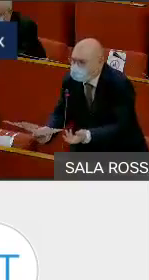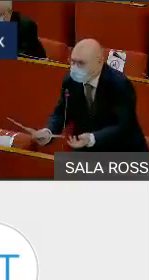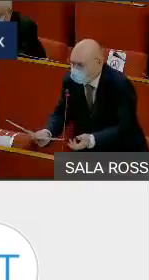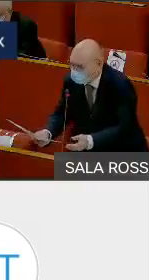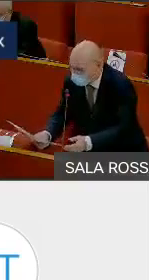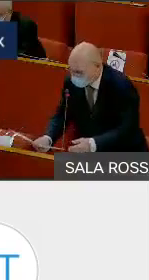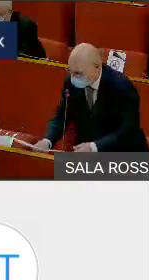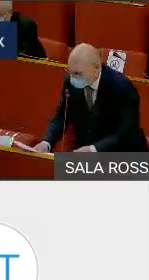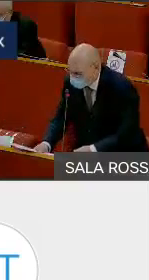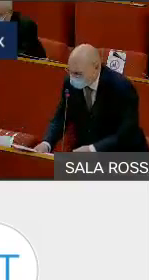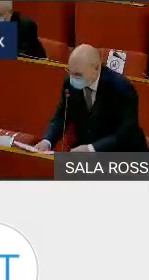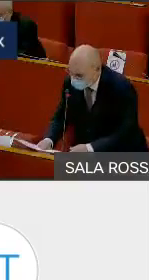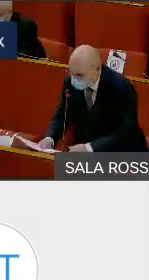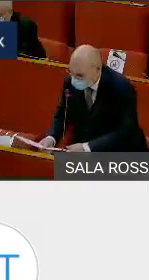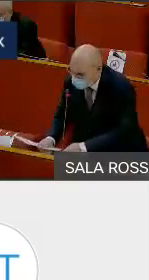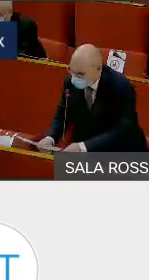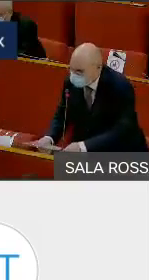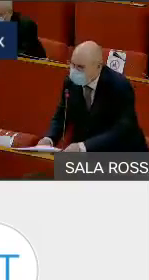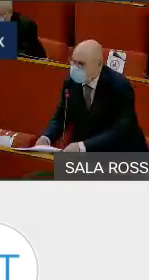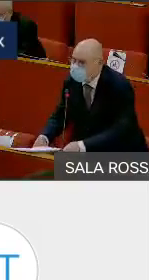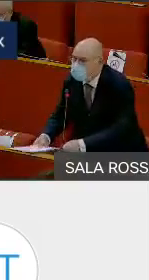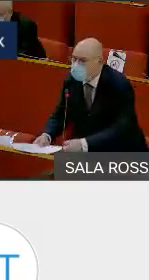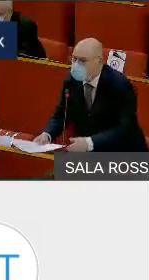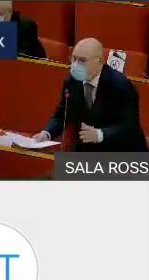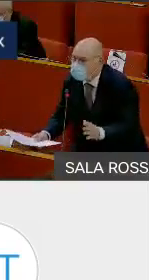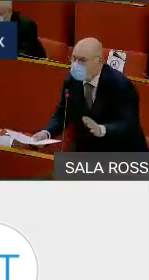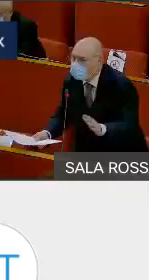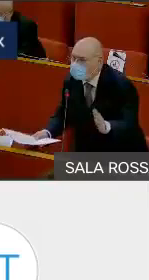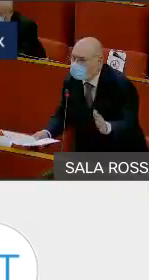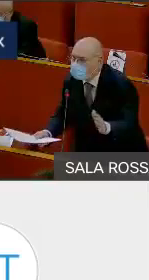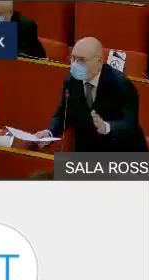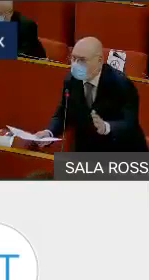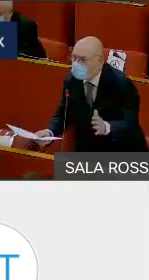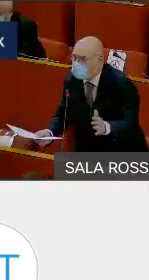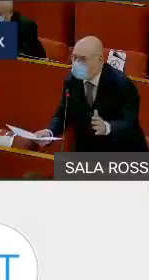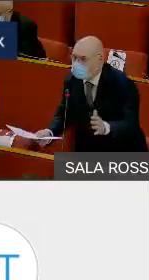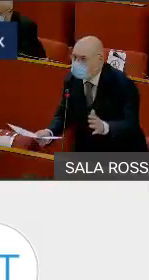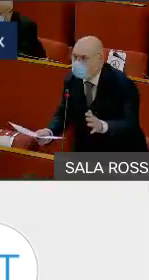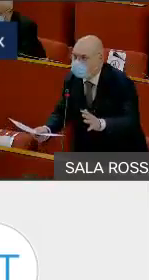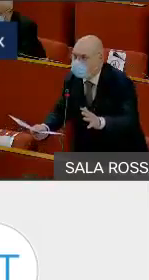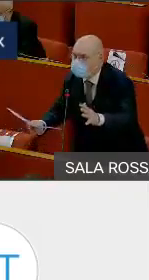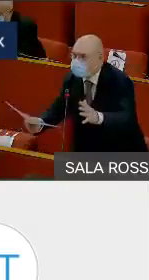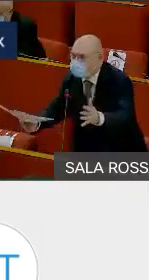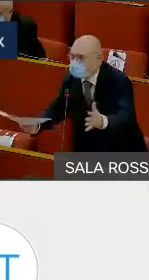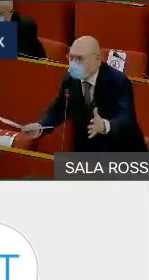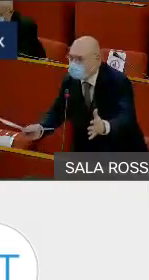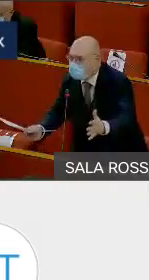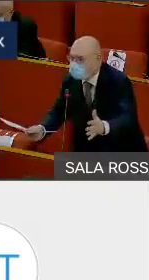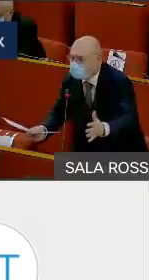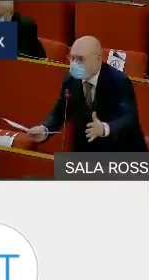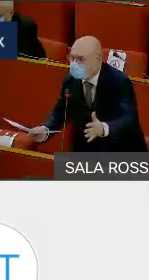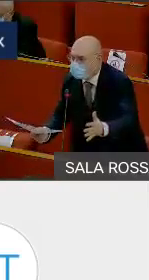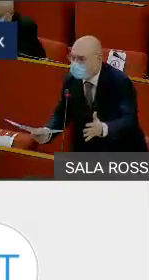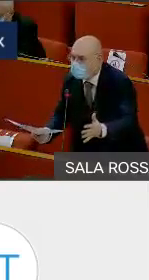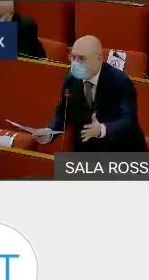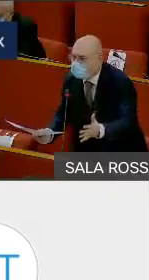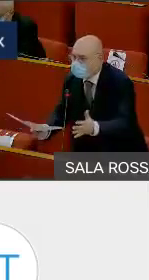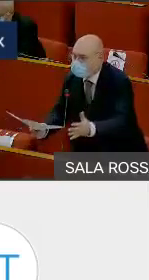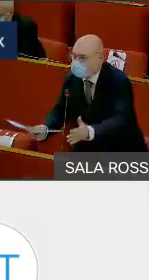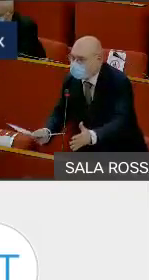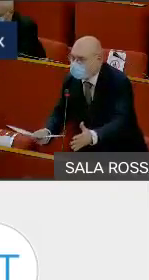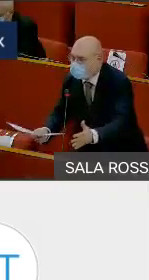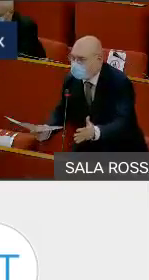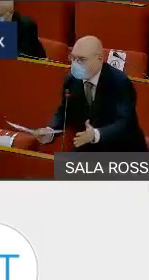vuole attraverso questi emendamenti a partire da alcuni che voglio dire io non avrei mai scritto in una delibera ma che